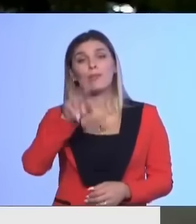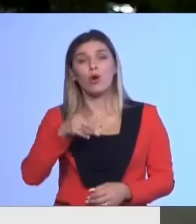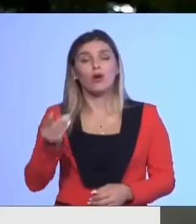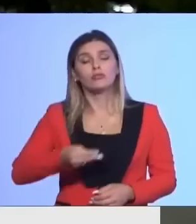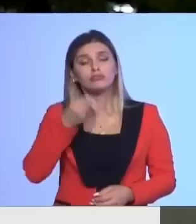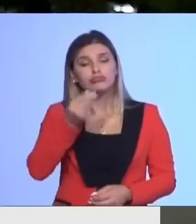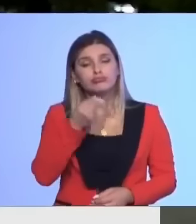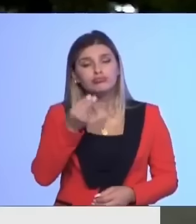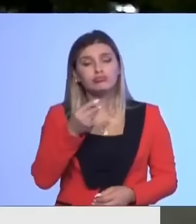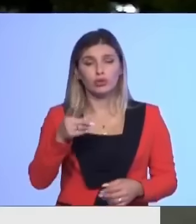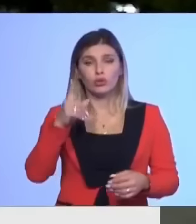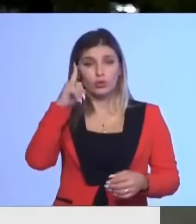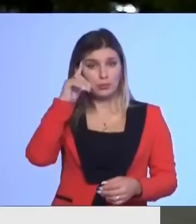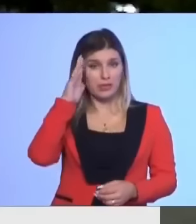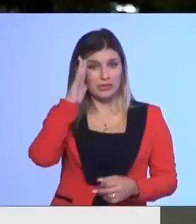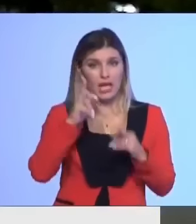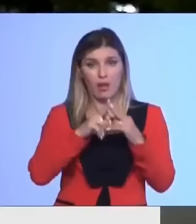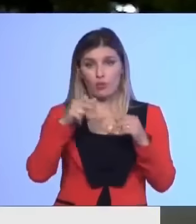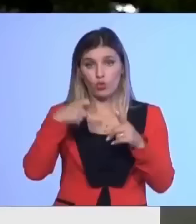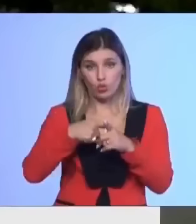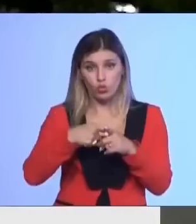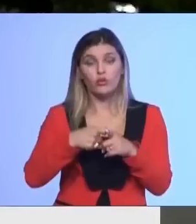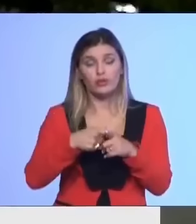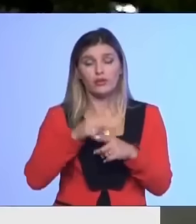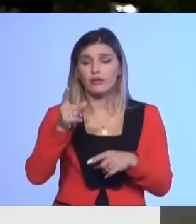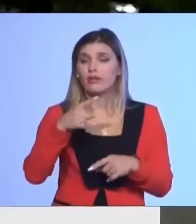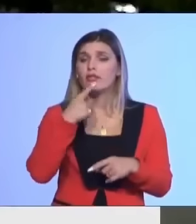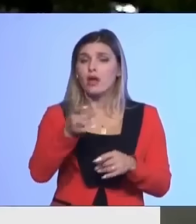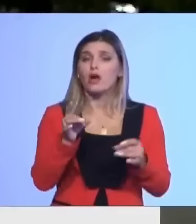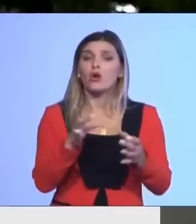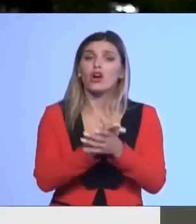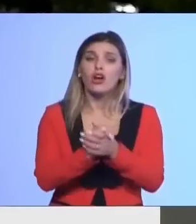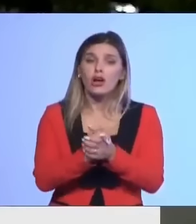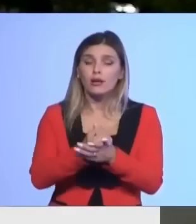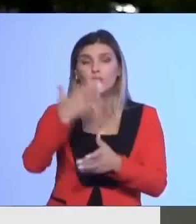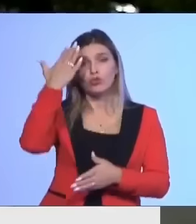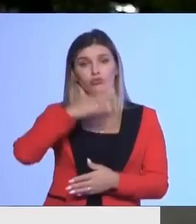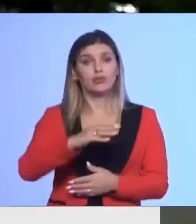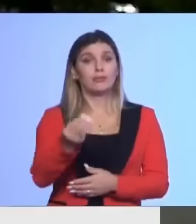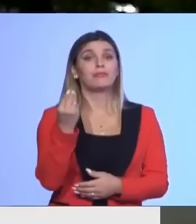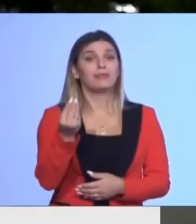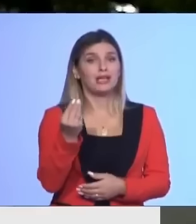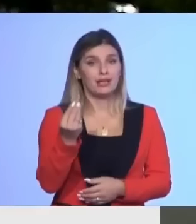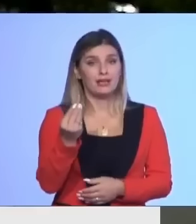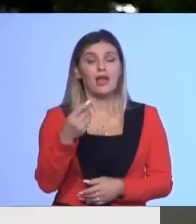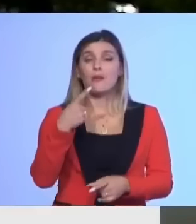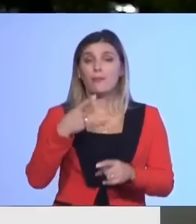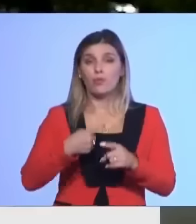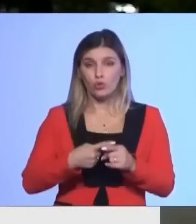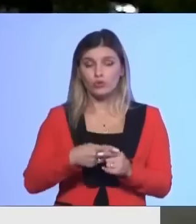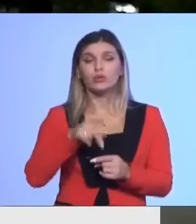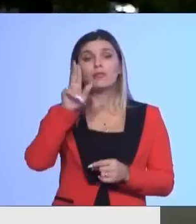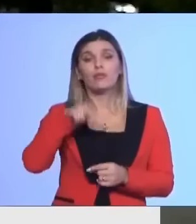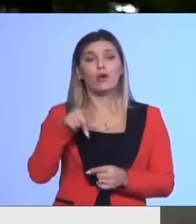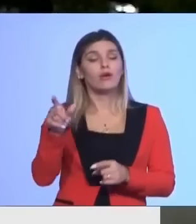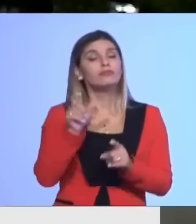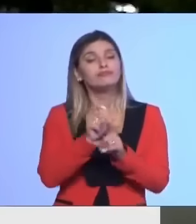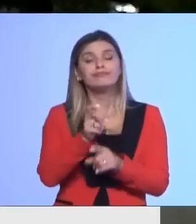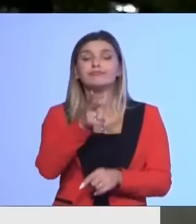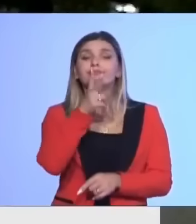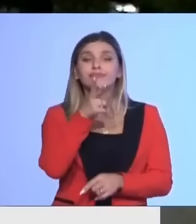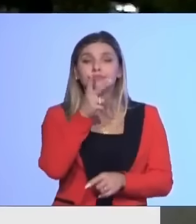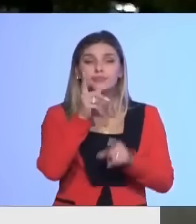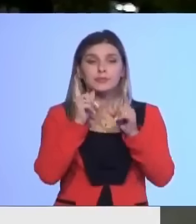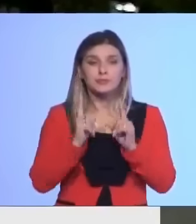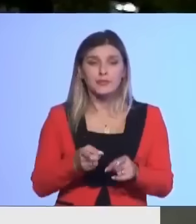të kryeministrit Albin Kurti, cili i uroi për suksesin e patur atje, madje pati edhe një kërkesë që